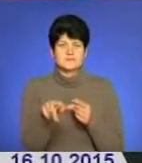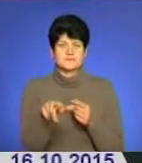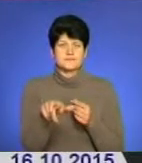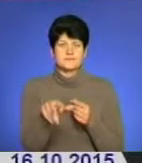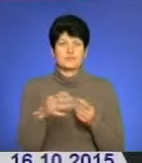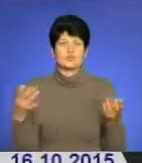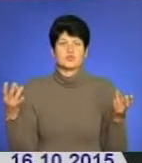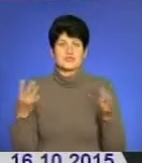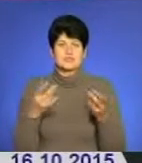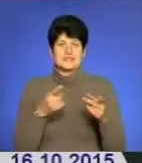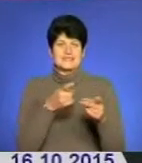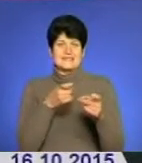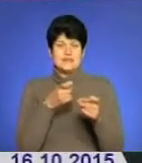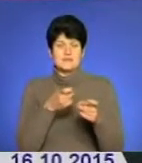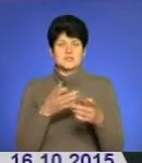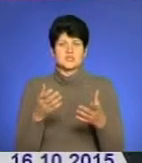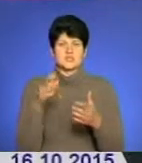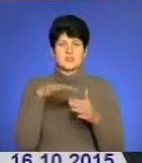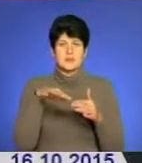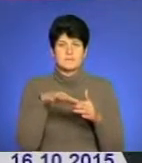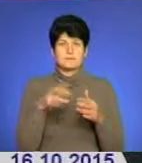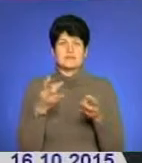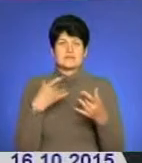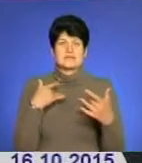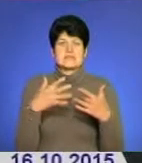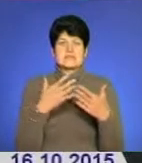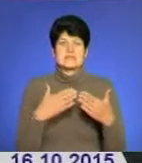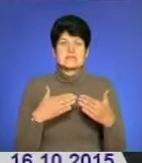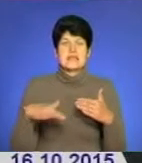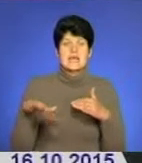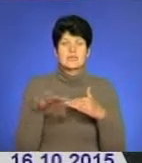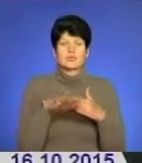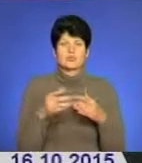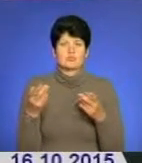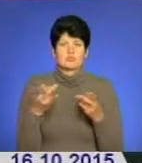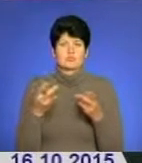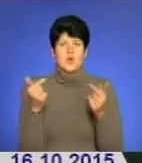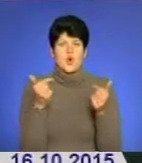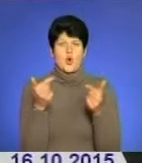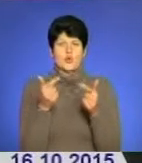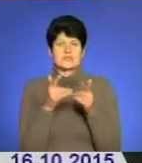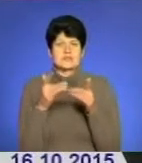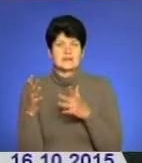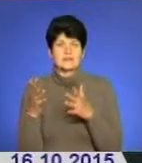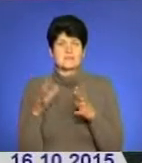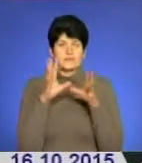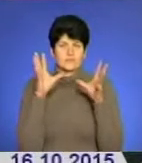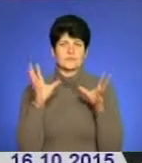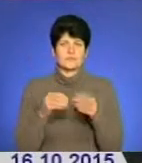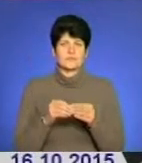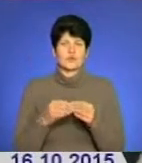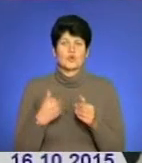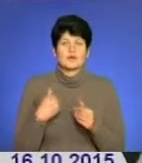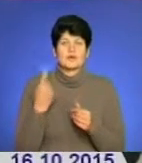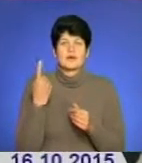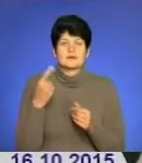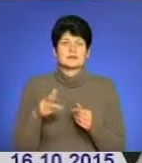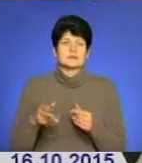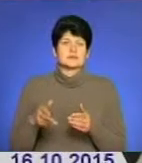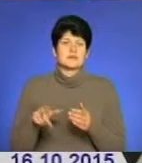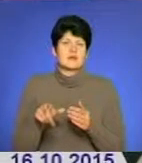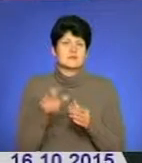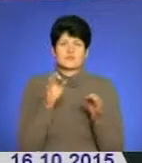нам потрібне стрільбище, нам потрібні стадіони, нам потрібний гостиничний комплекс, нам потрібно в цілому. Ну, одна траса, вона